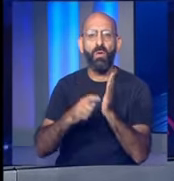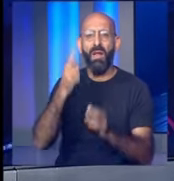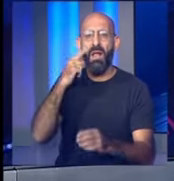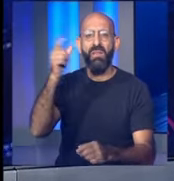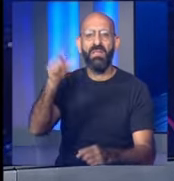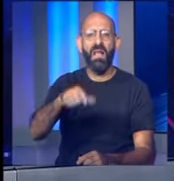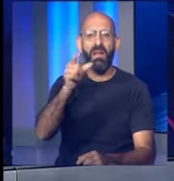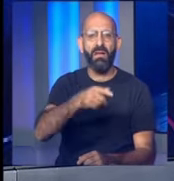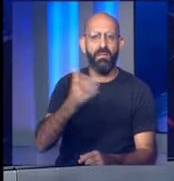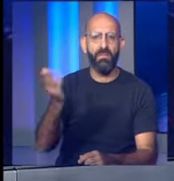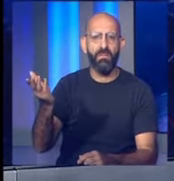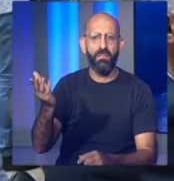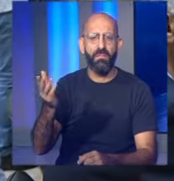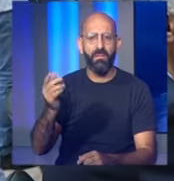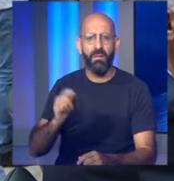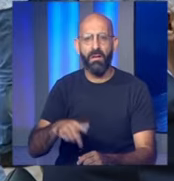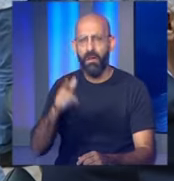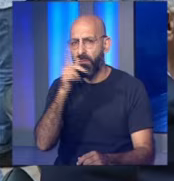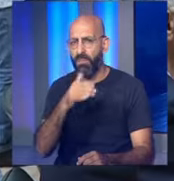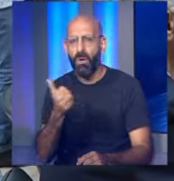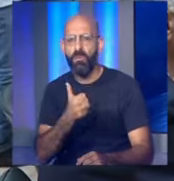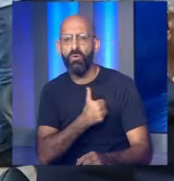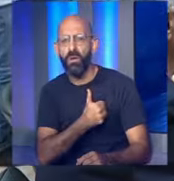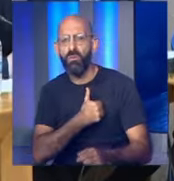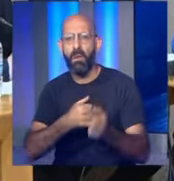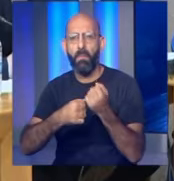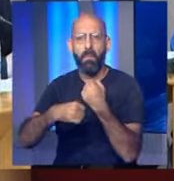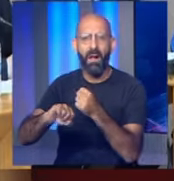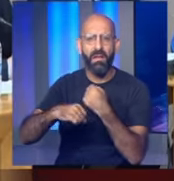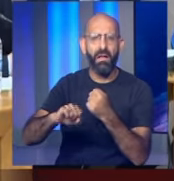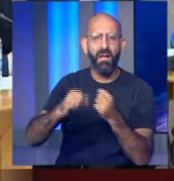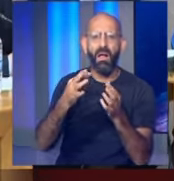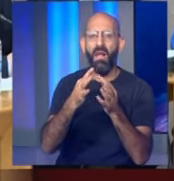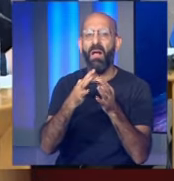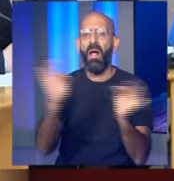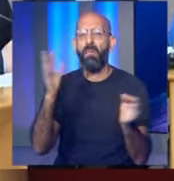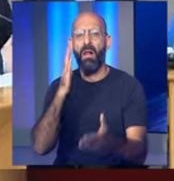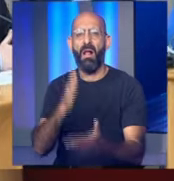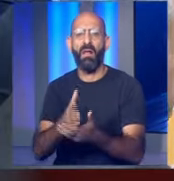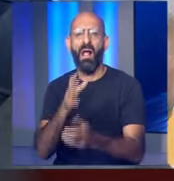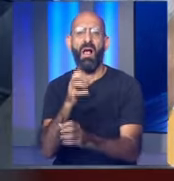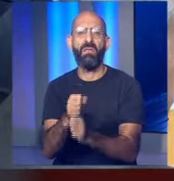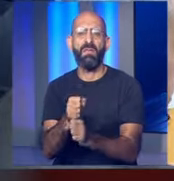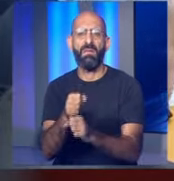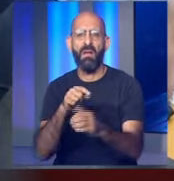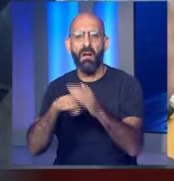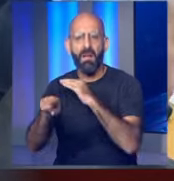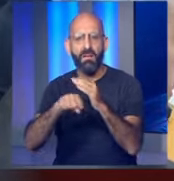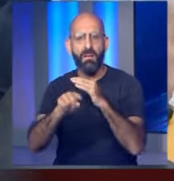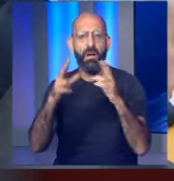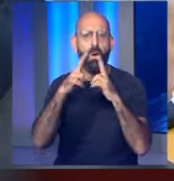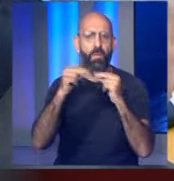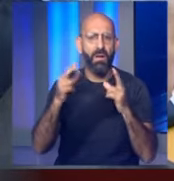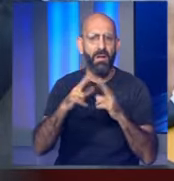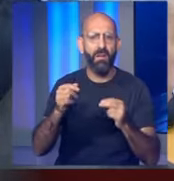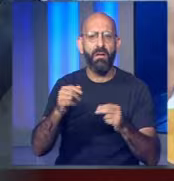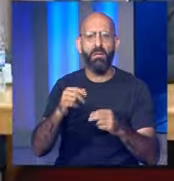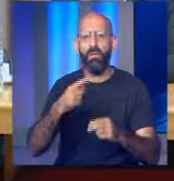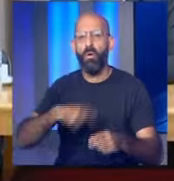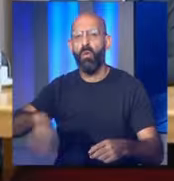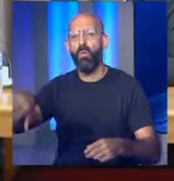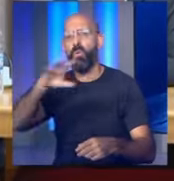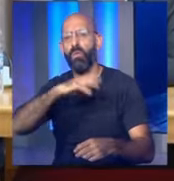إلى تحمل مسؤولياتها القانونية والإنسانية، إضافة إلى دعوة الأجهزة الأمنية والعسكرية والبلدية للاضطلاع